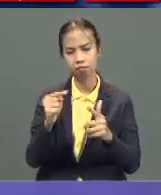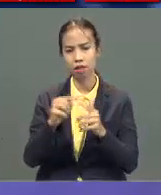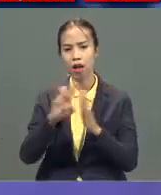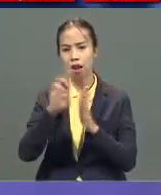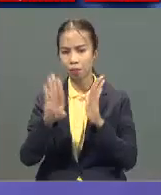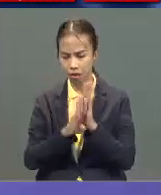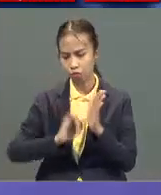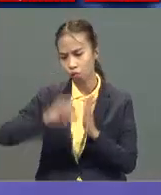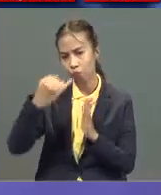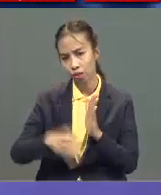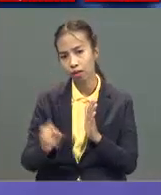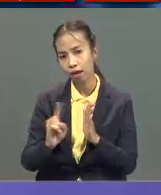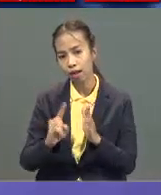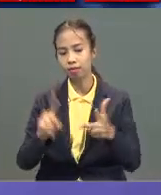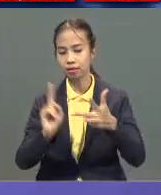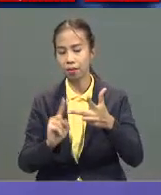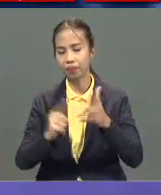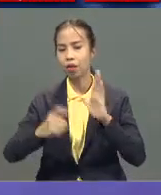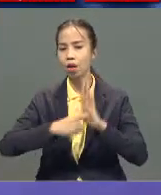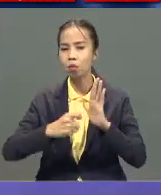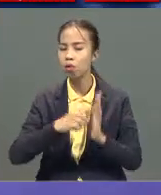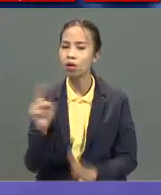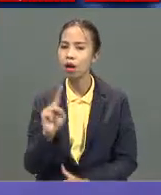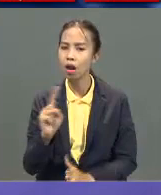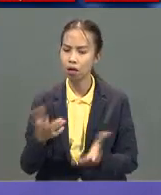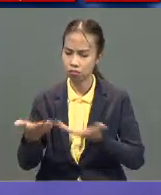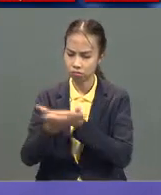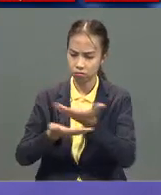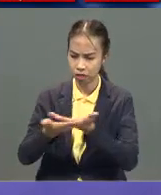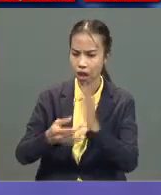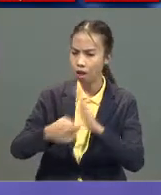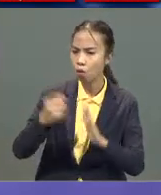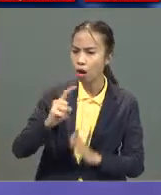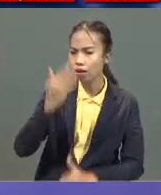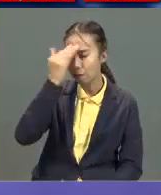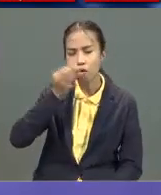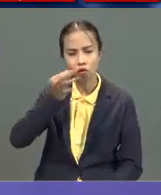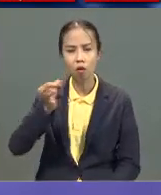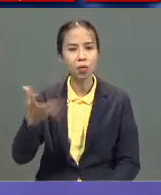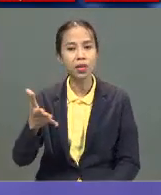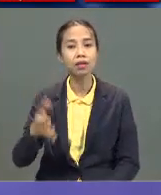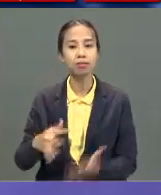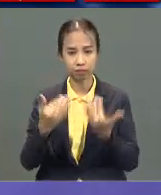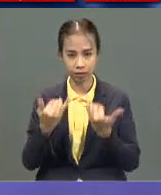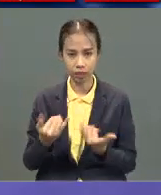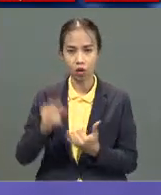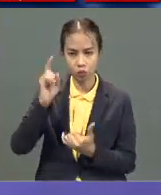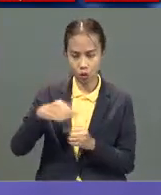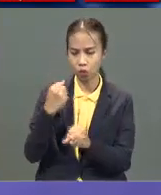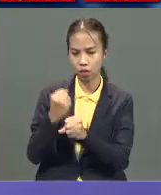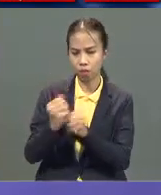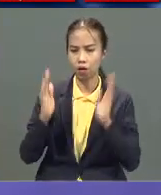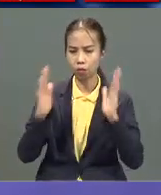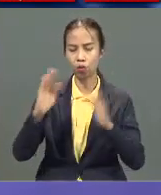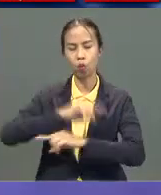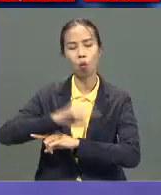การหรือไม่และมีเหตุและผลอย่างไรที่พิจารณาสั่งไม่ฟ้องพร้อมกับขีดเส้นการพิจารณาให้แล้วเสร็จภายใน